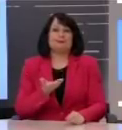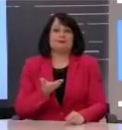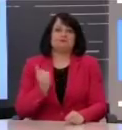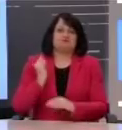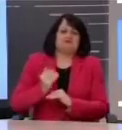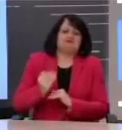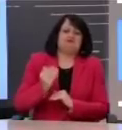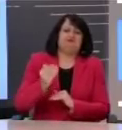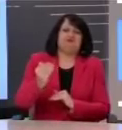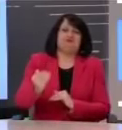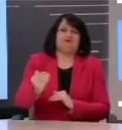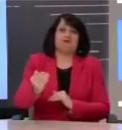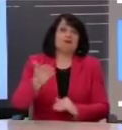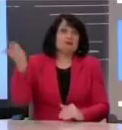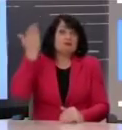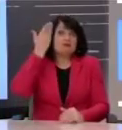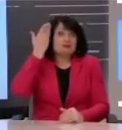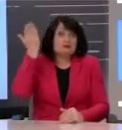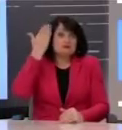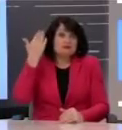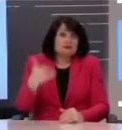για το μέλλον, σίγουρα θα είναι πολύ ακριβότερη.